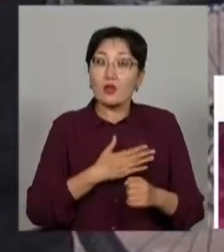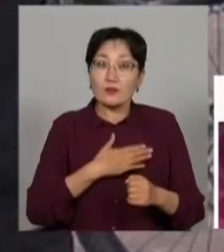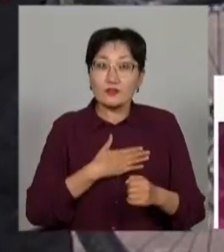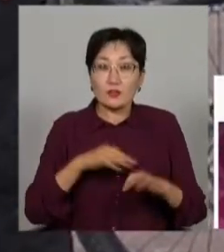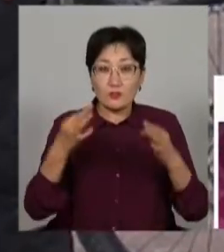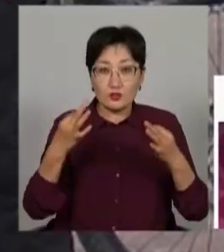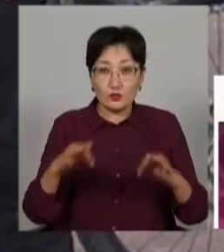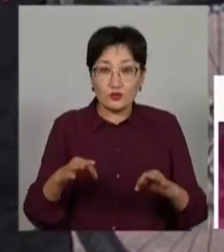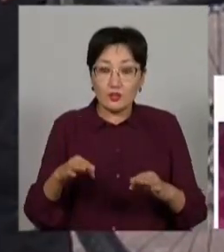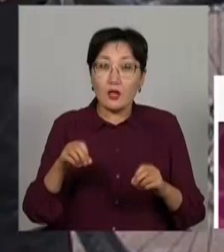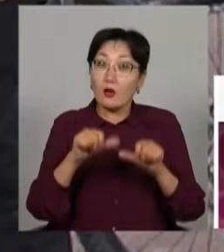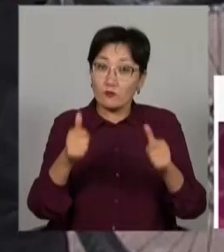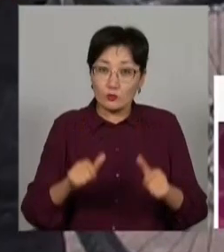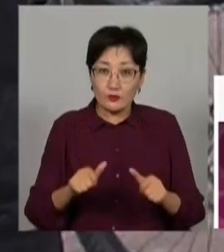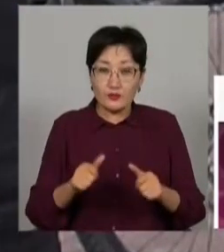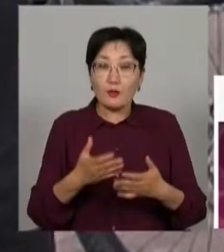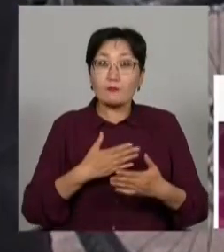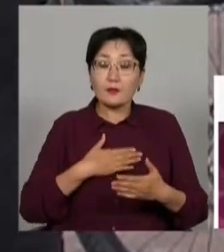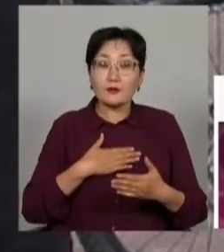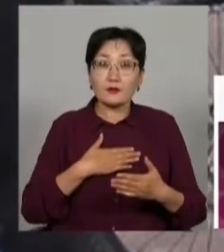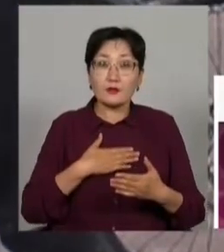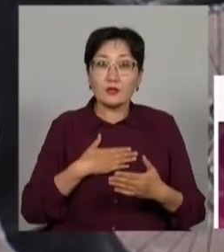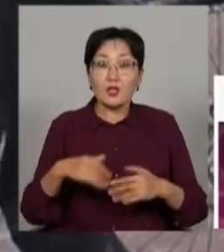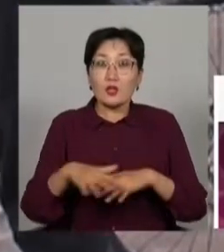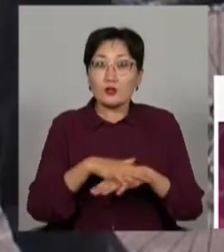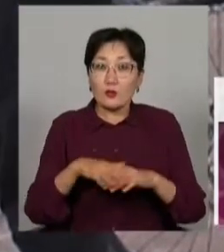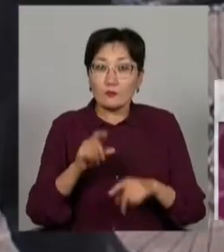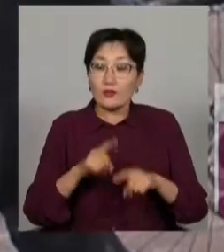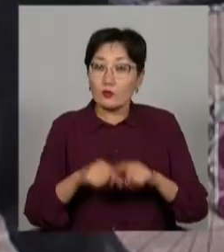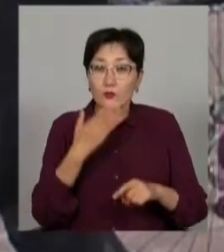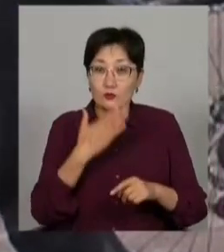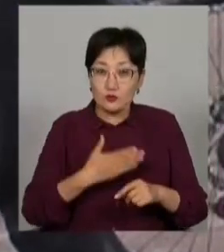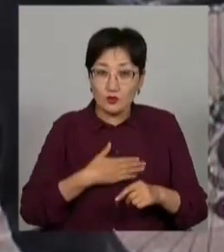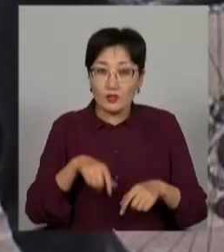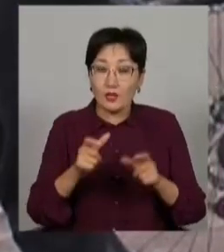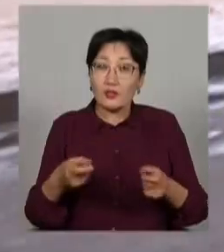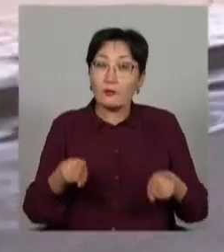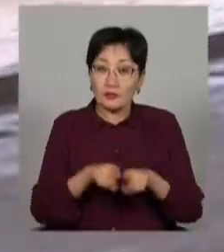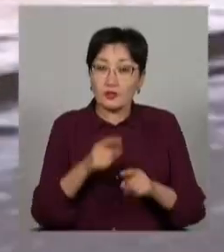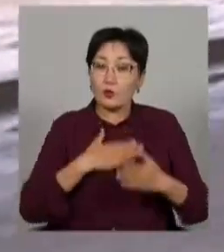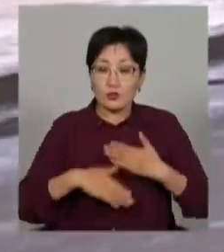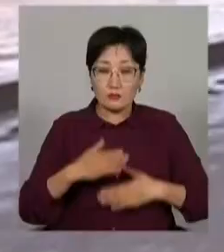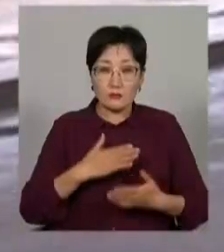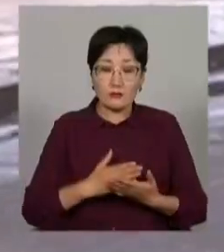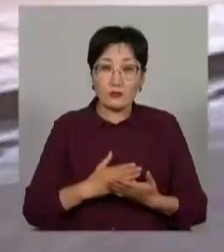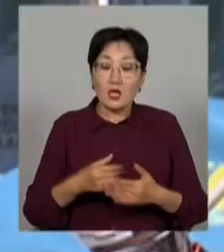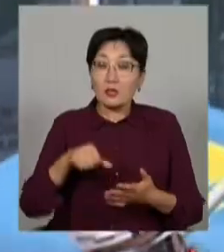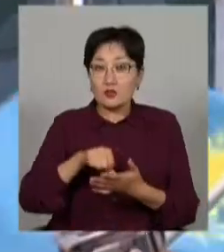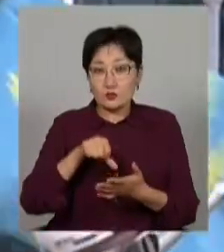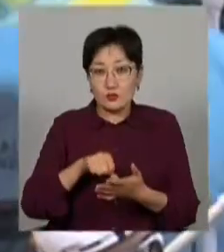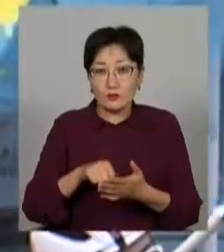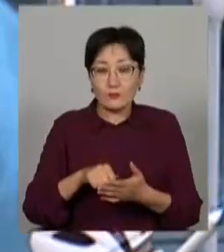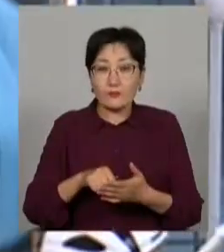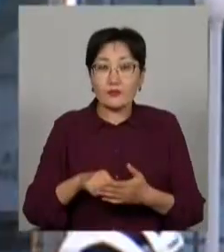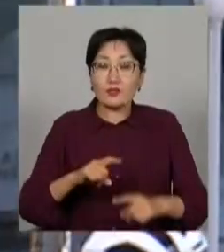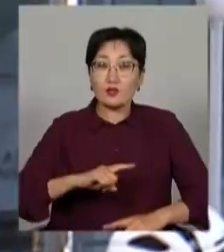біздің тәуелсіздігіміздің белгісі. Мен де халықтың патриоты ретінде қуаныштымын. Қатысушылар